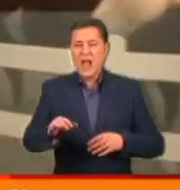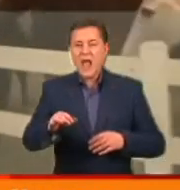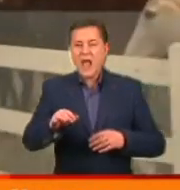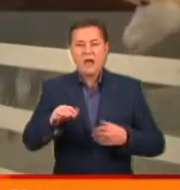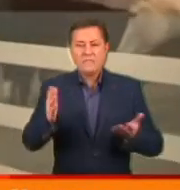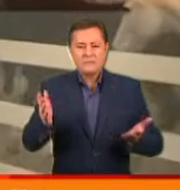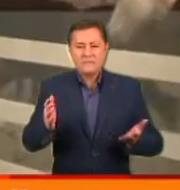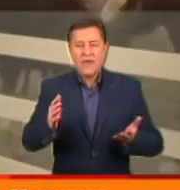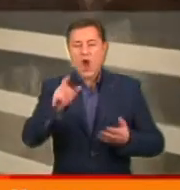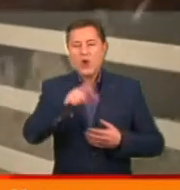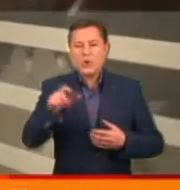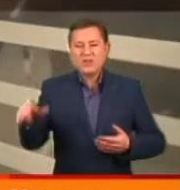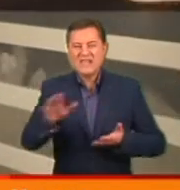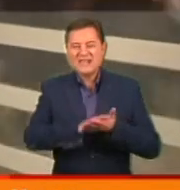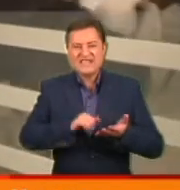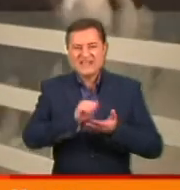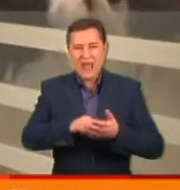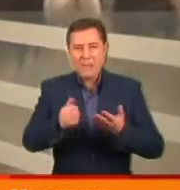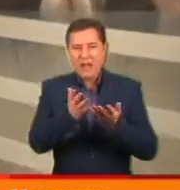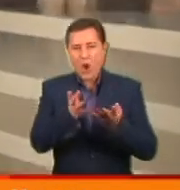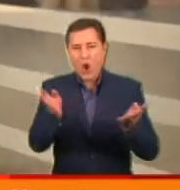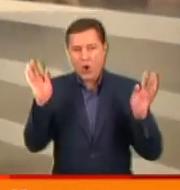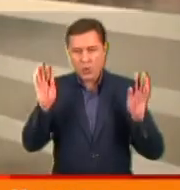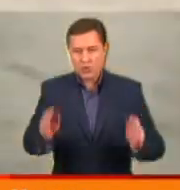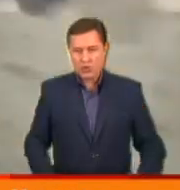тварин врятувався, люди зламали огорожу.